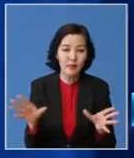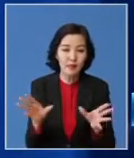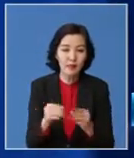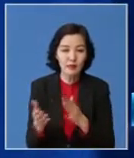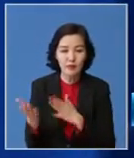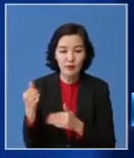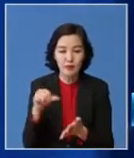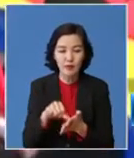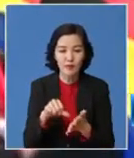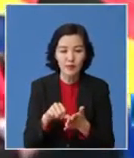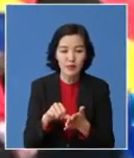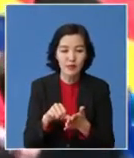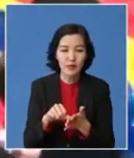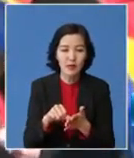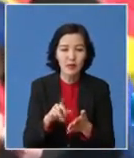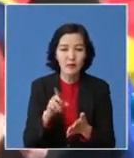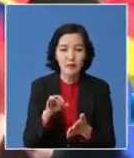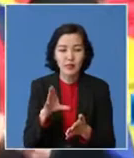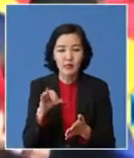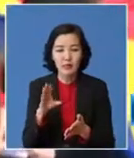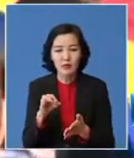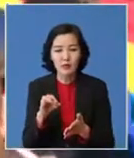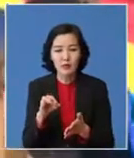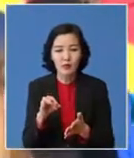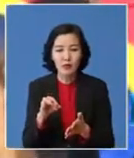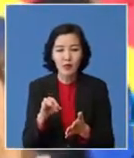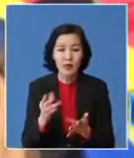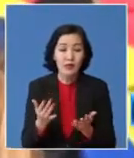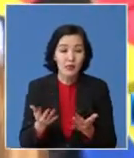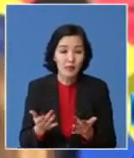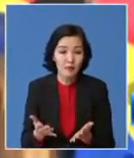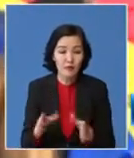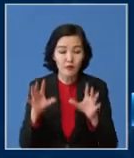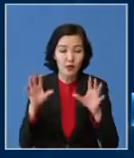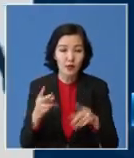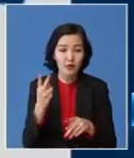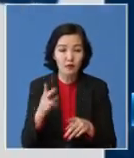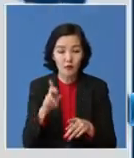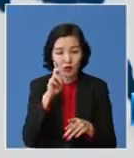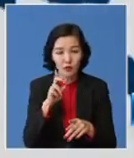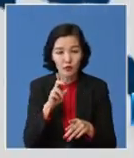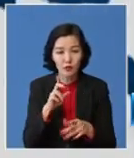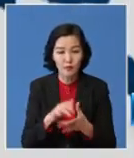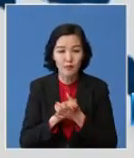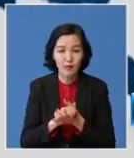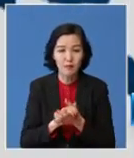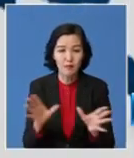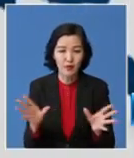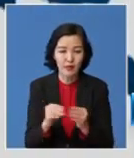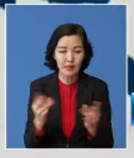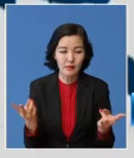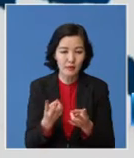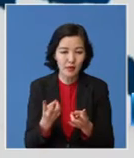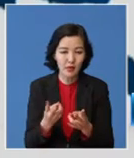бывший президент Румынии Траян Бесеску, зачитал резолюцию с требованием к законодателям двух государств начать мирный процесс объединения.